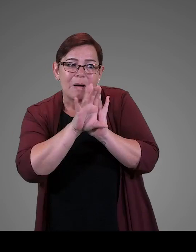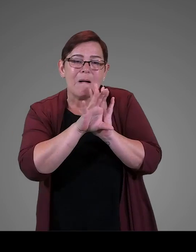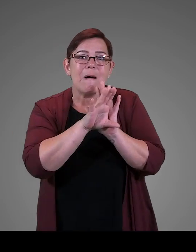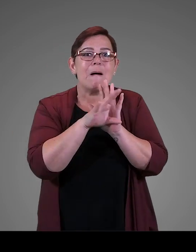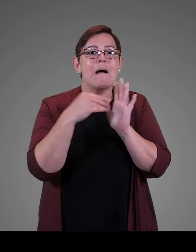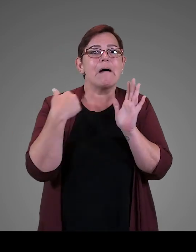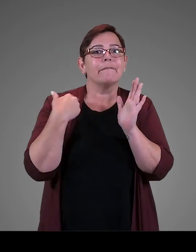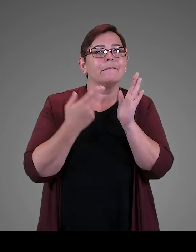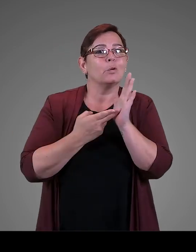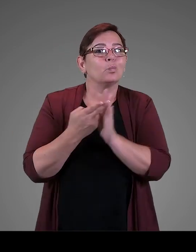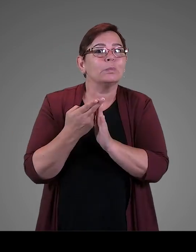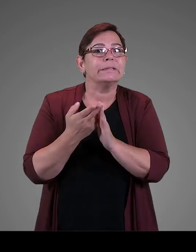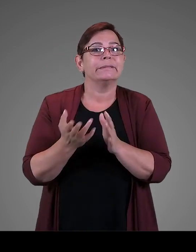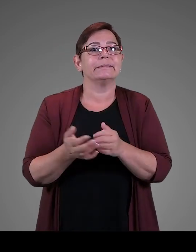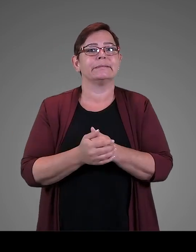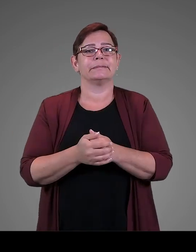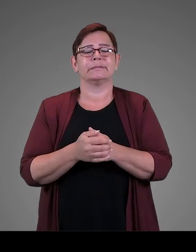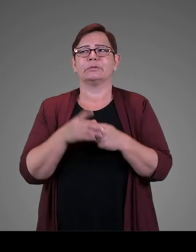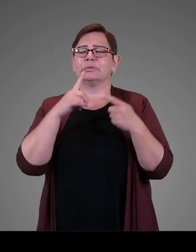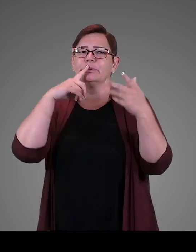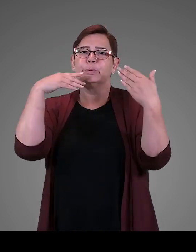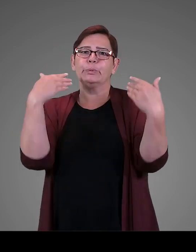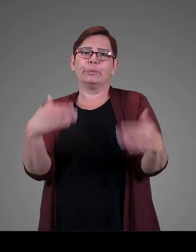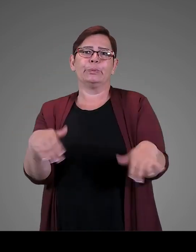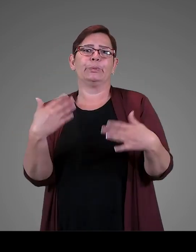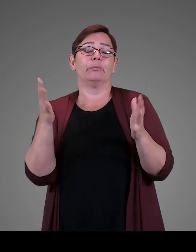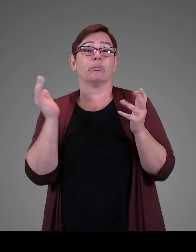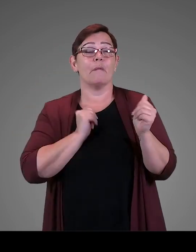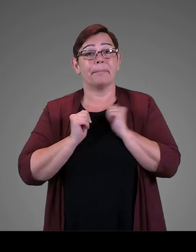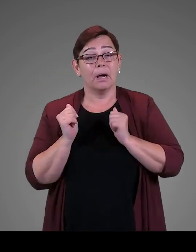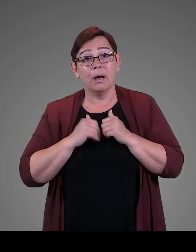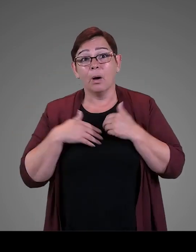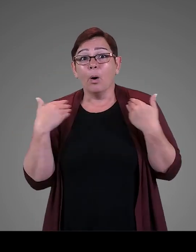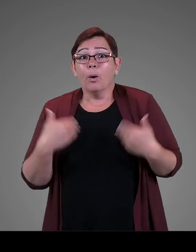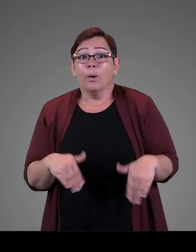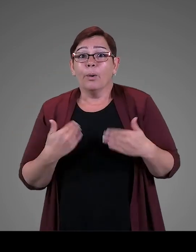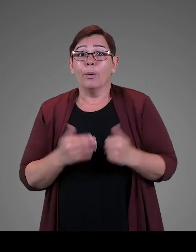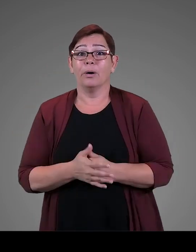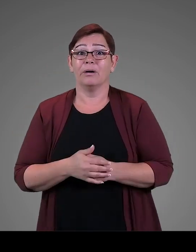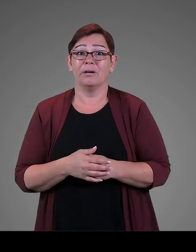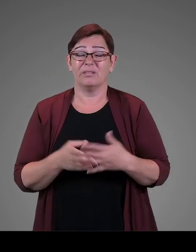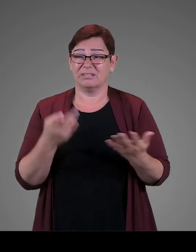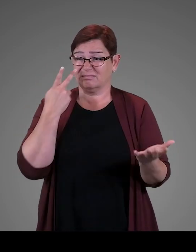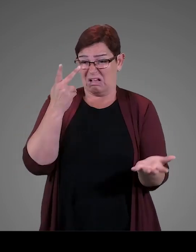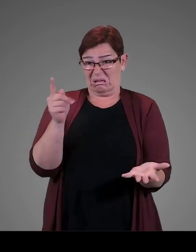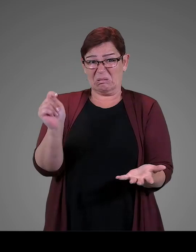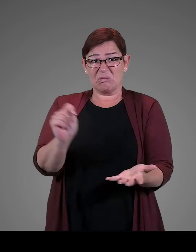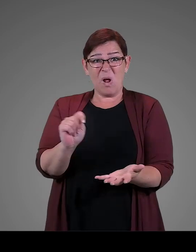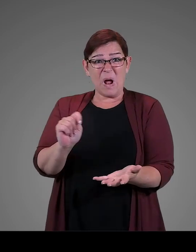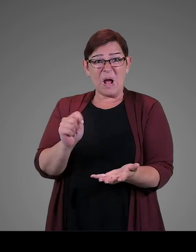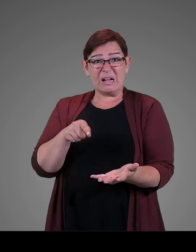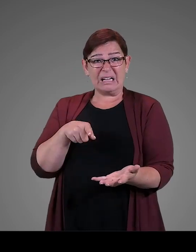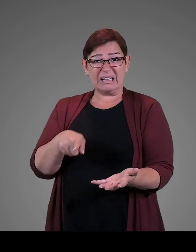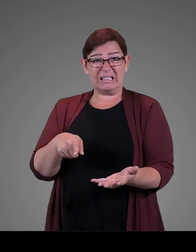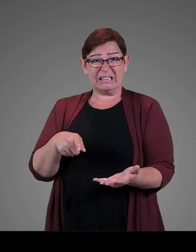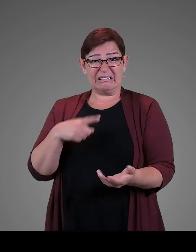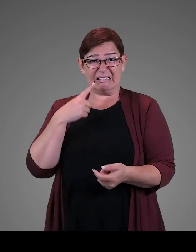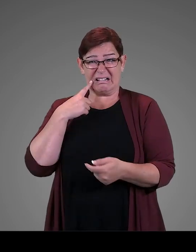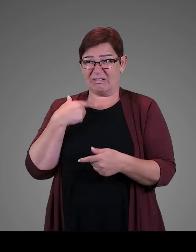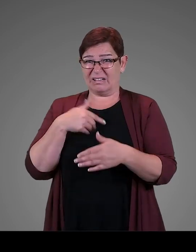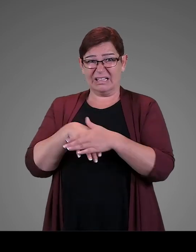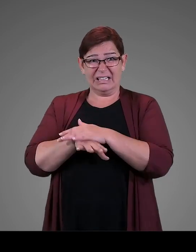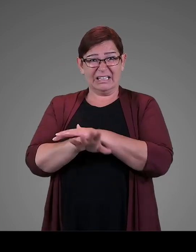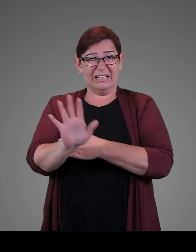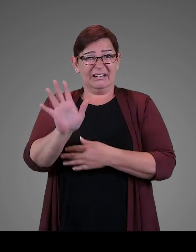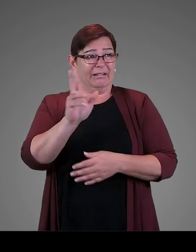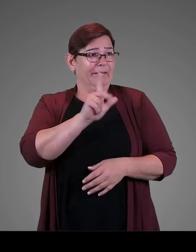là, on nettoyait le bac en dessous, on espérait que la photo était intègre. C'était vraiment dramatique. Puis quand on